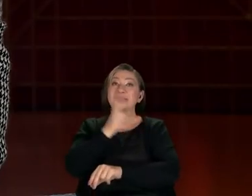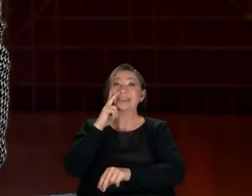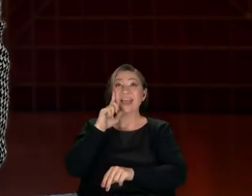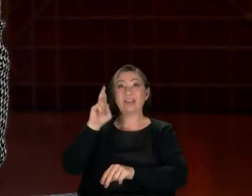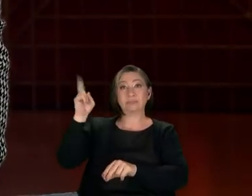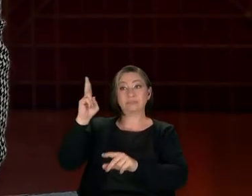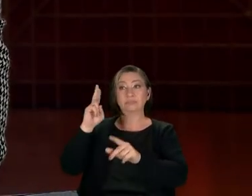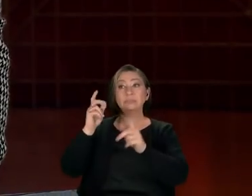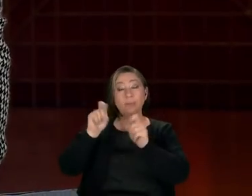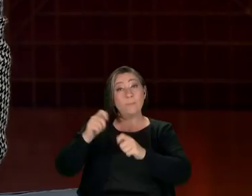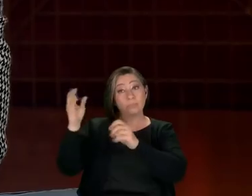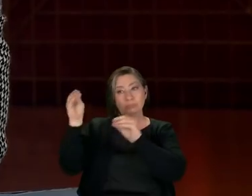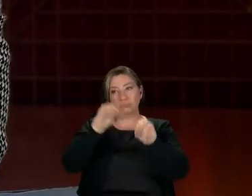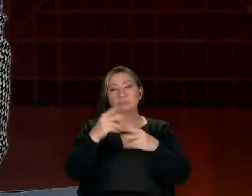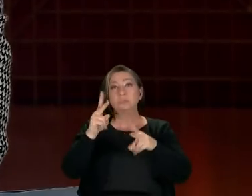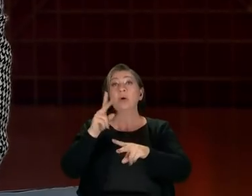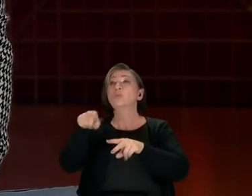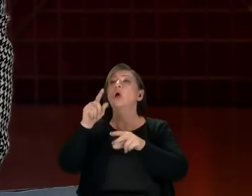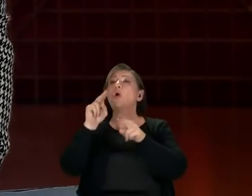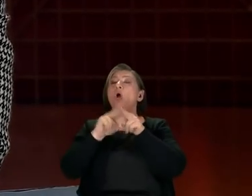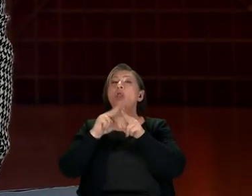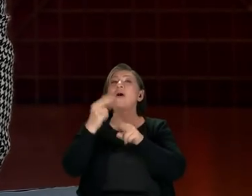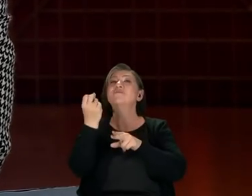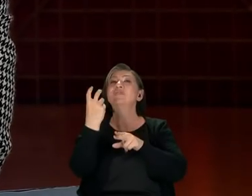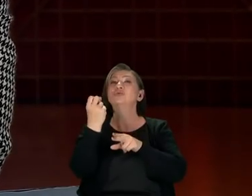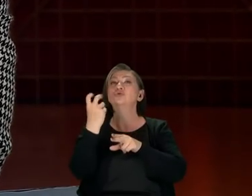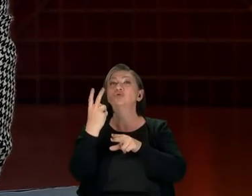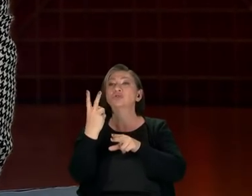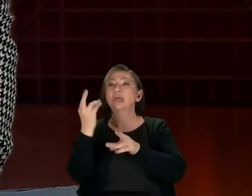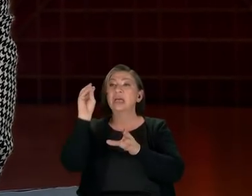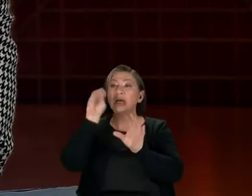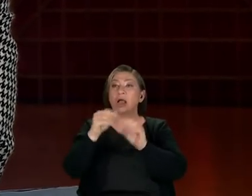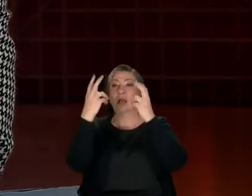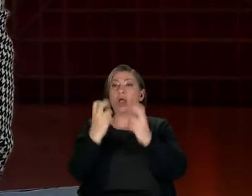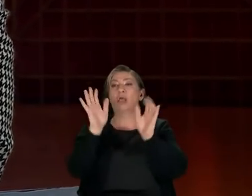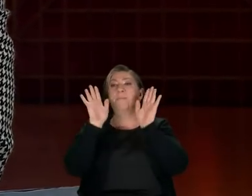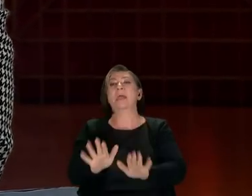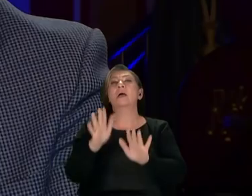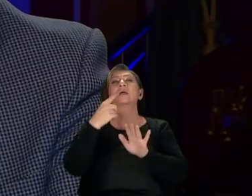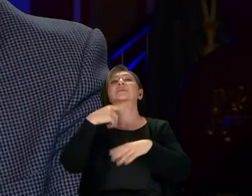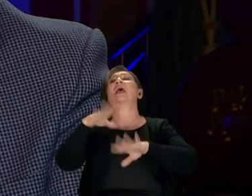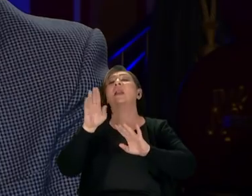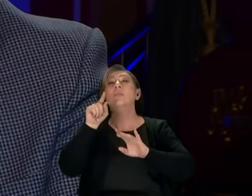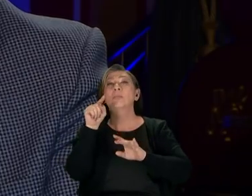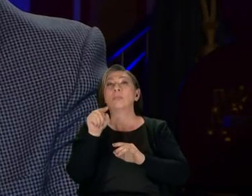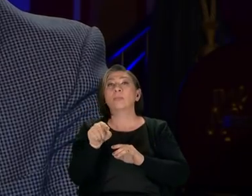tarafından kullanılabilir. Ayrıca da burada koronavirüs yerleşecek, kalacak diye bir şey değil. Çünkü bu bir